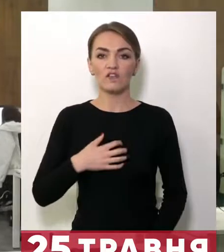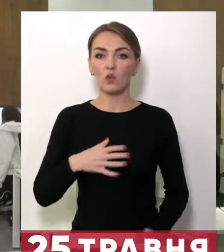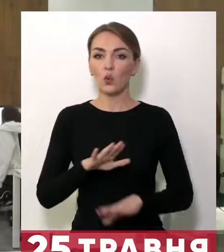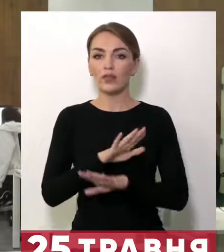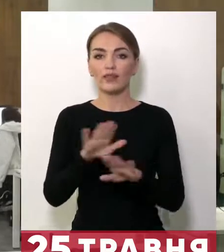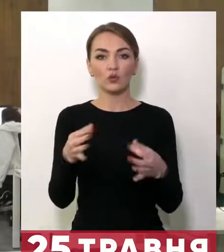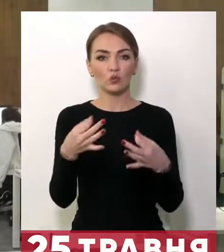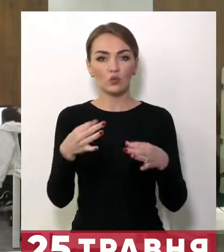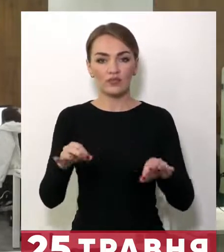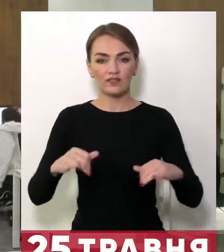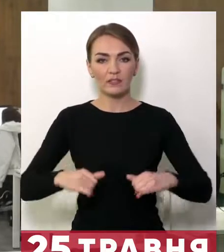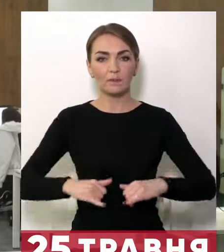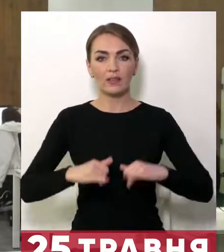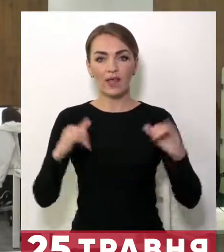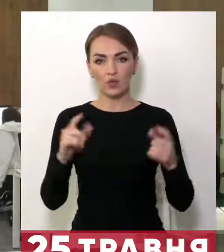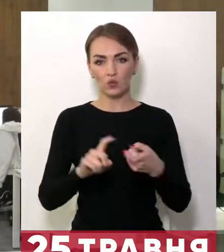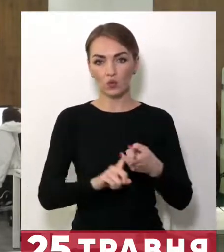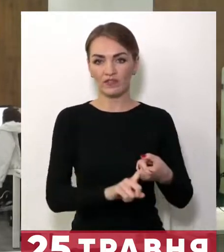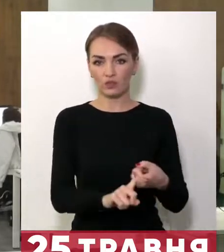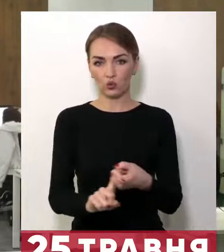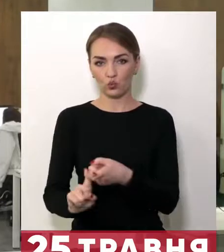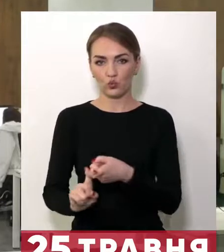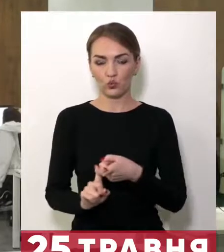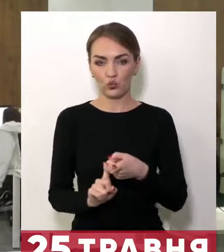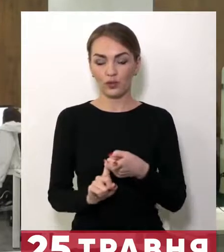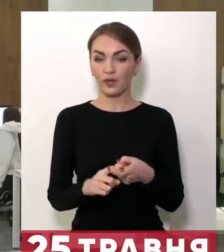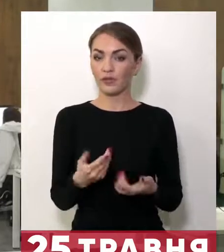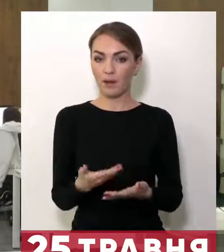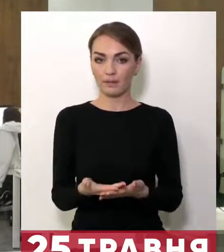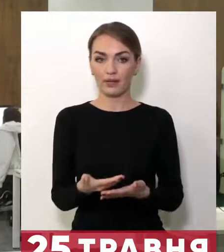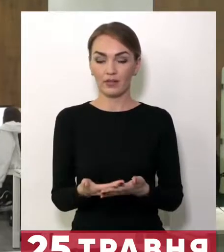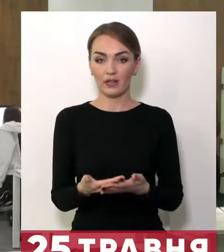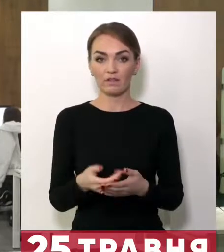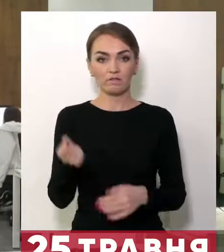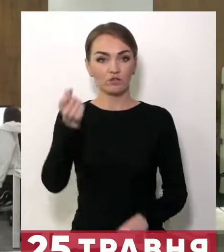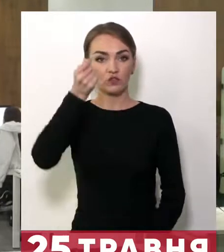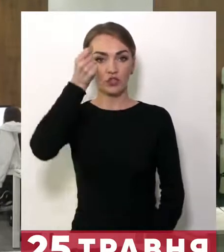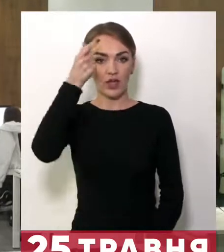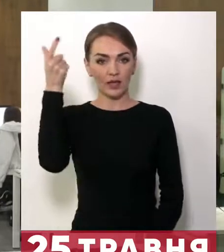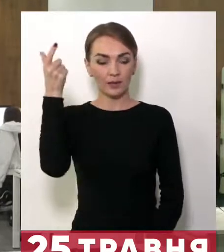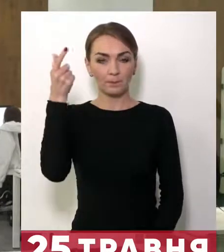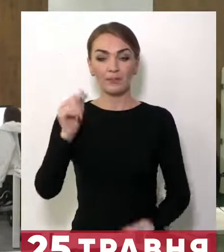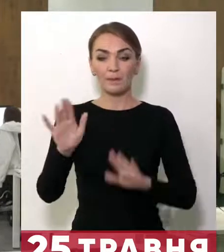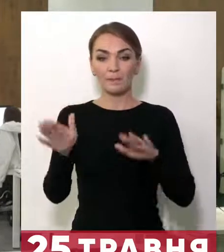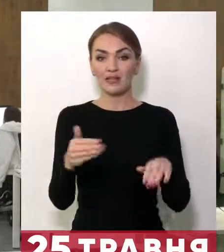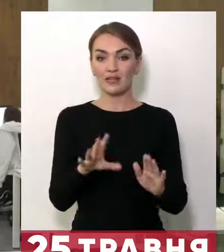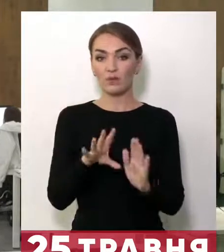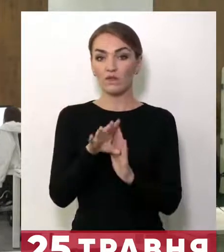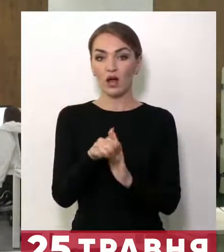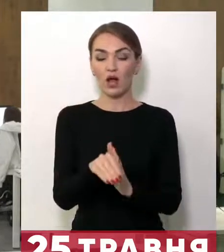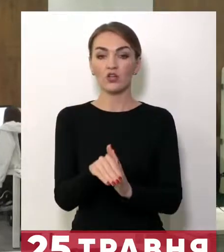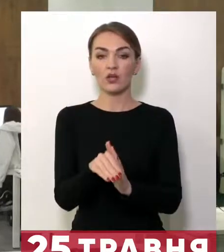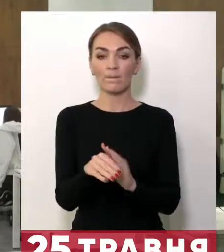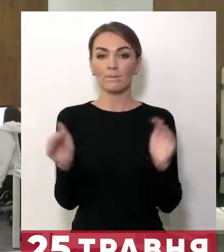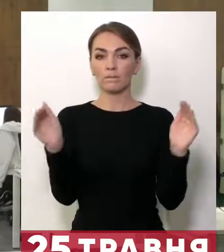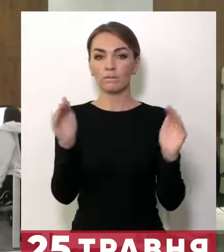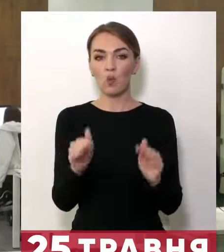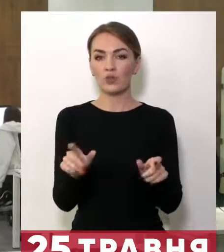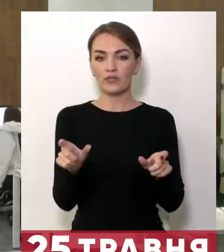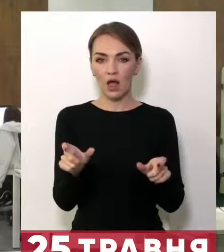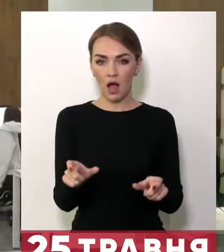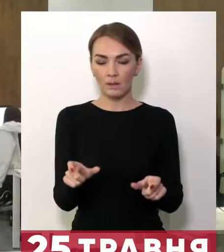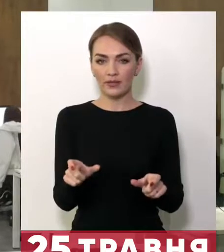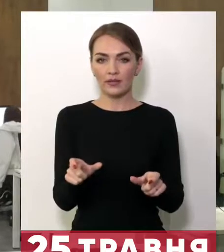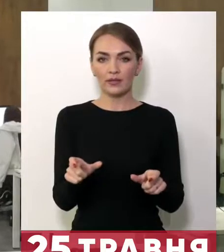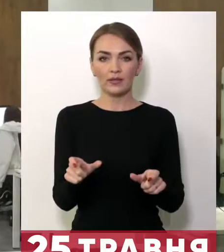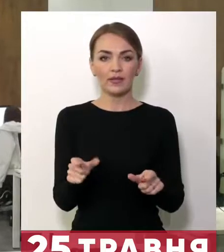допустити сплеску вірусу. Наприклад, у Чехії Після запровадження